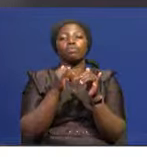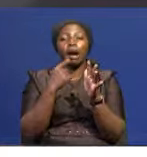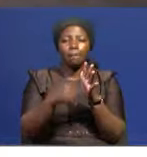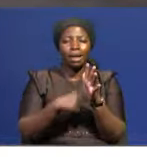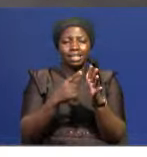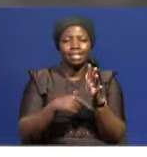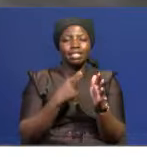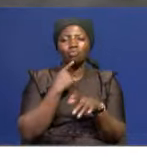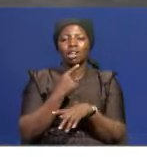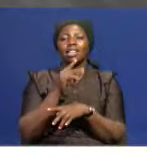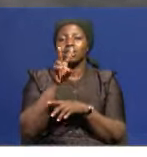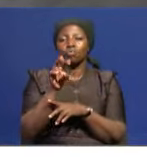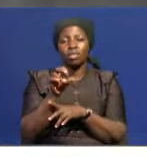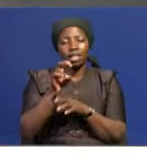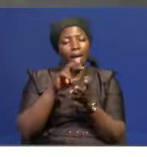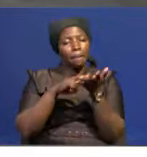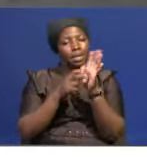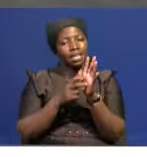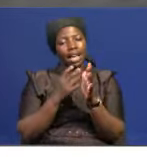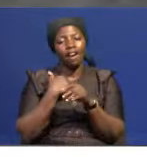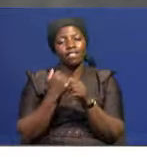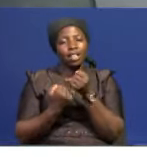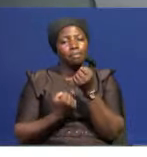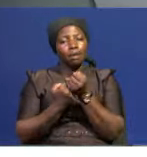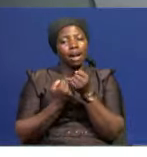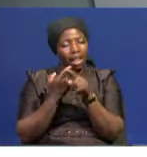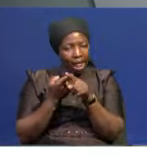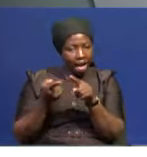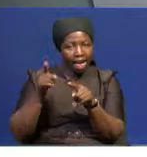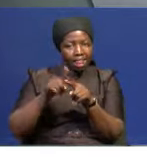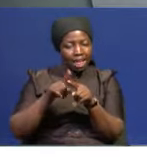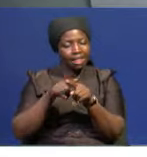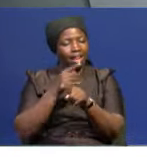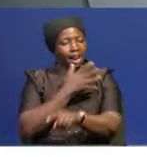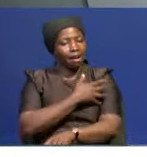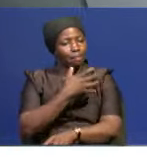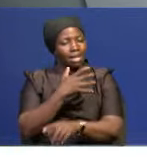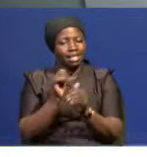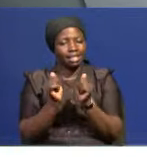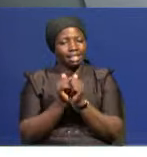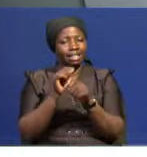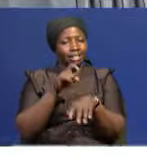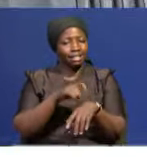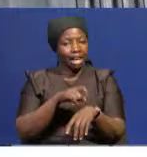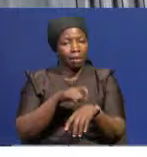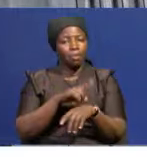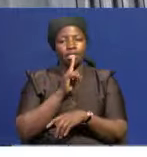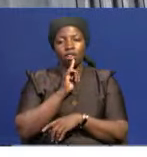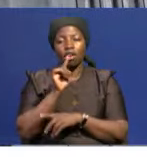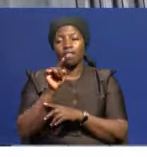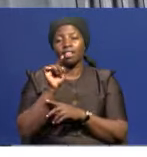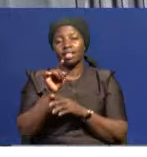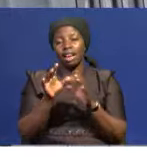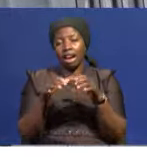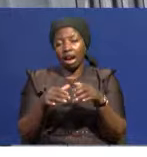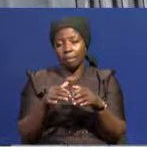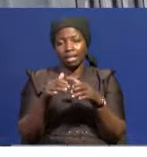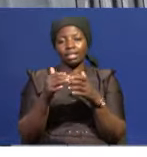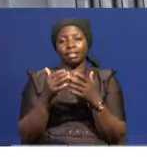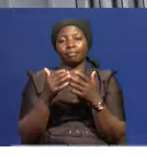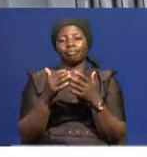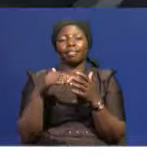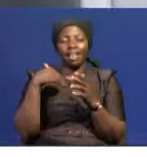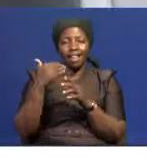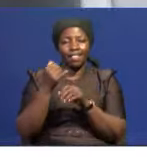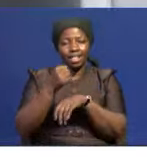120, hivyo kuongeza uwezo wa uzalishaji kwa mara 10. Maagizo ya kampuni hii kwa mwaka